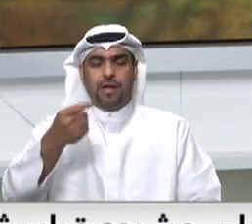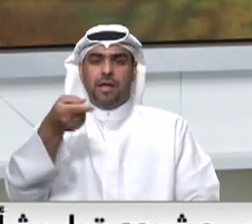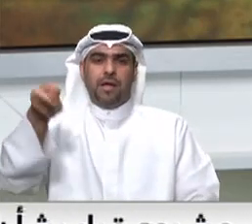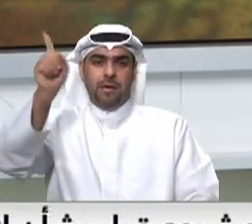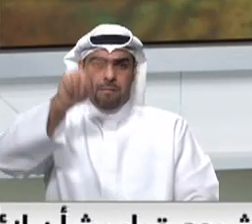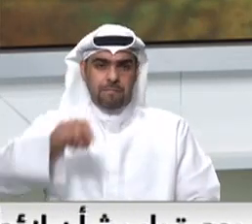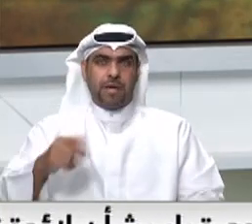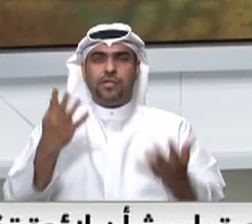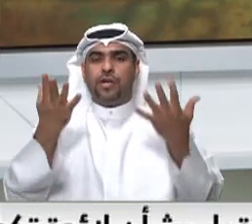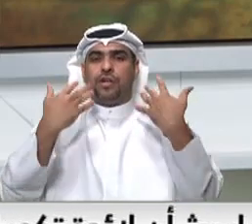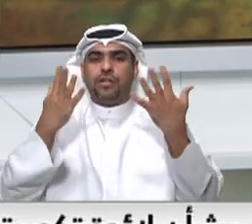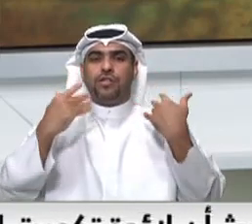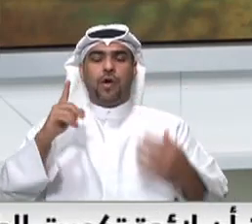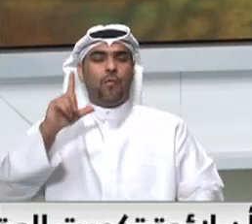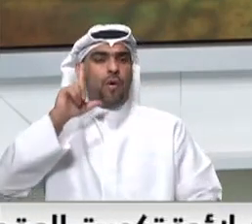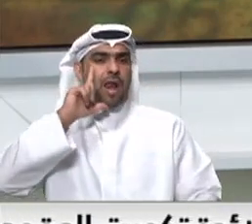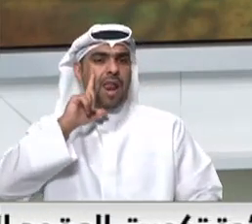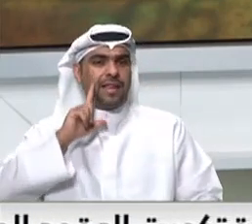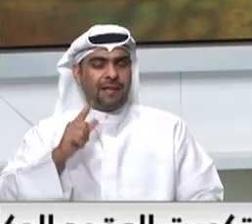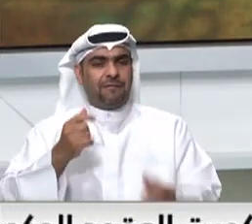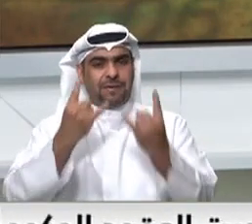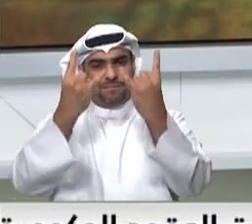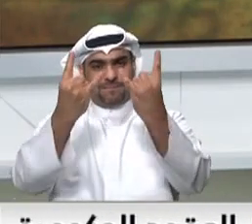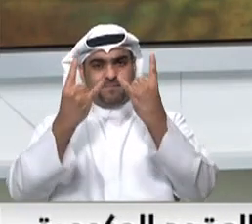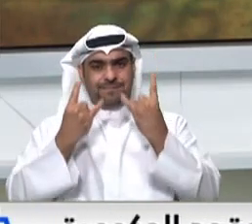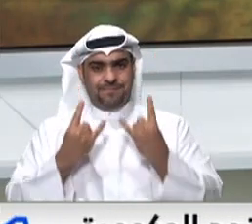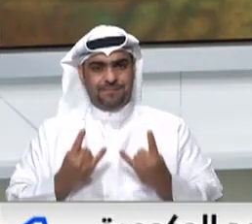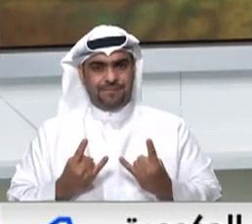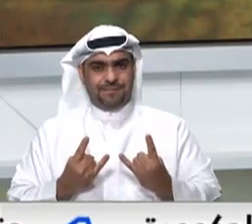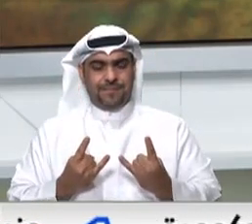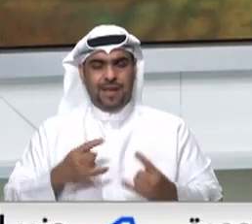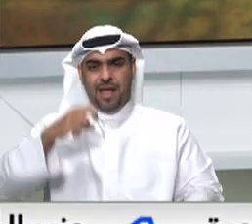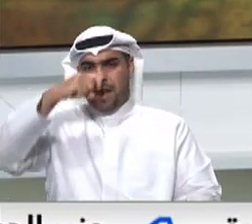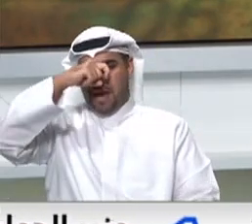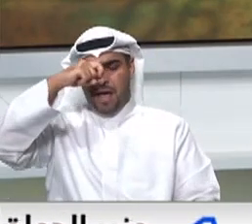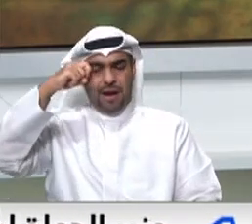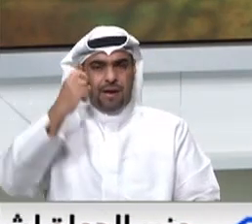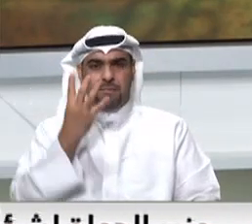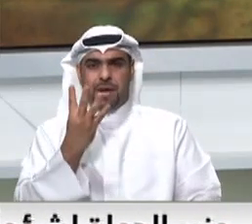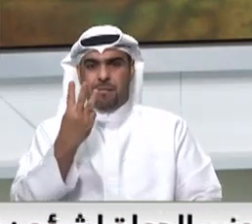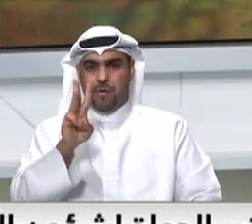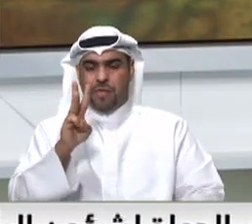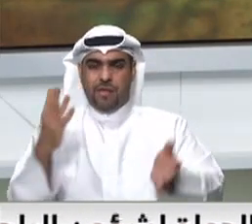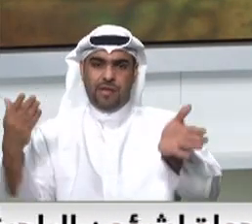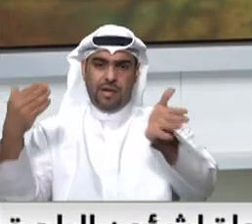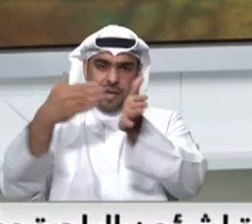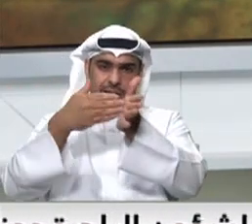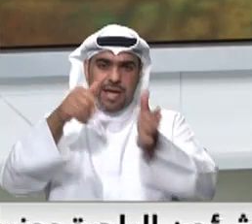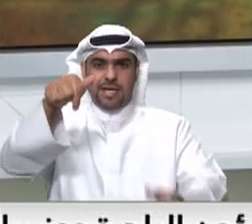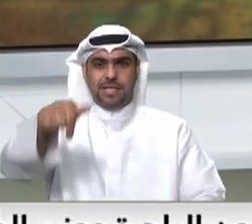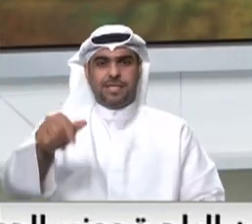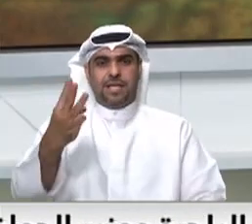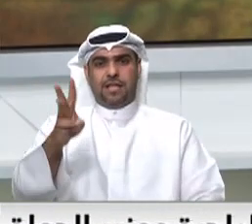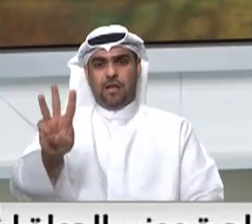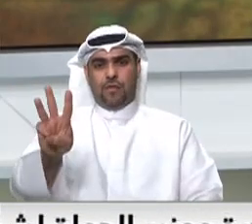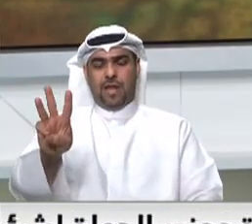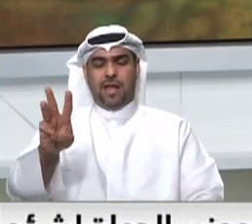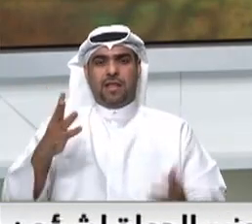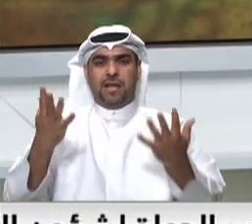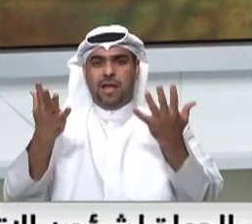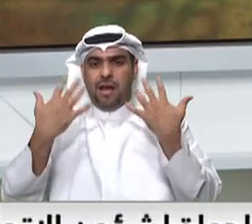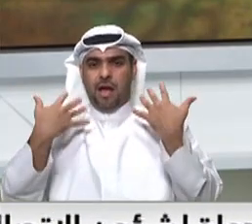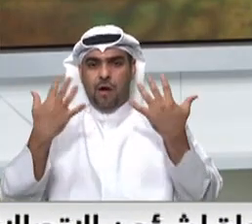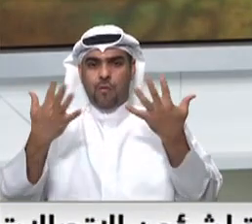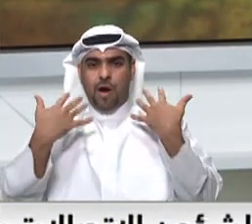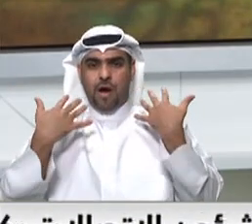تتفاوت درجات الحراره بشكل عام ما بين ال 34 الى 36 درجه مئويه مع استمرار الرياح الشماليه